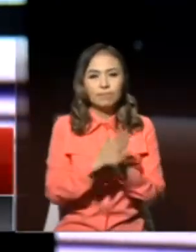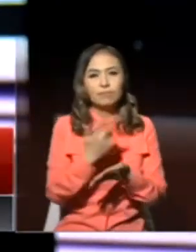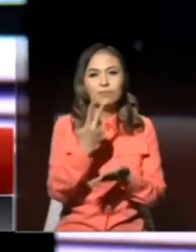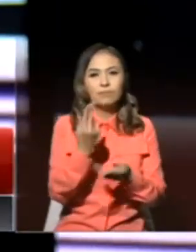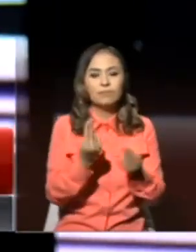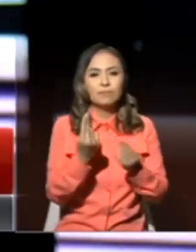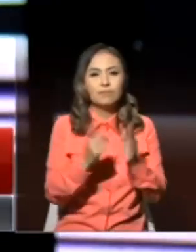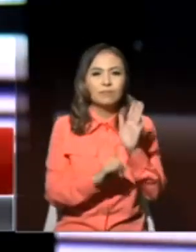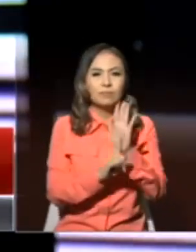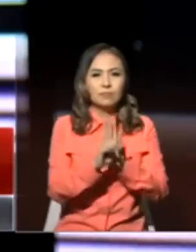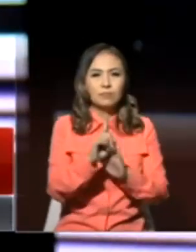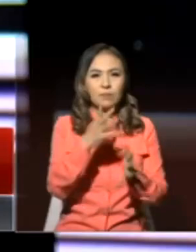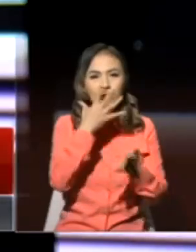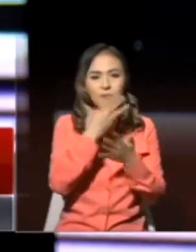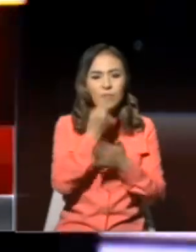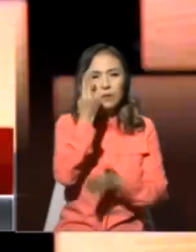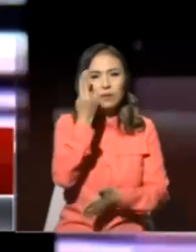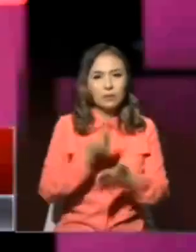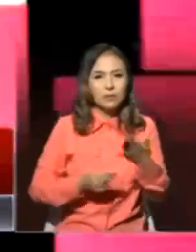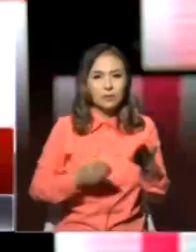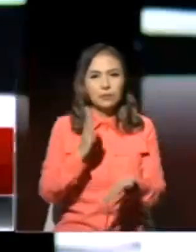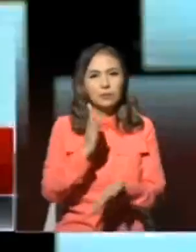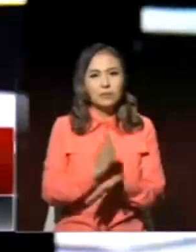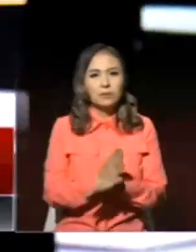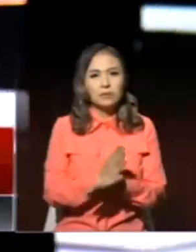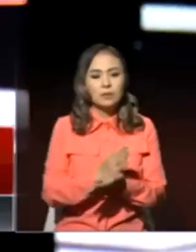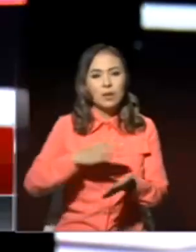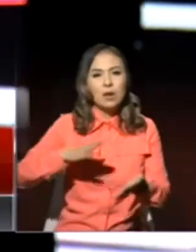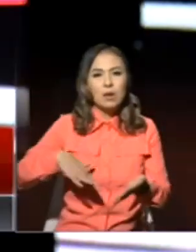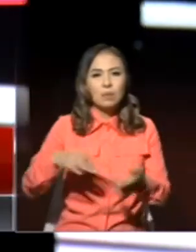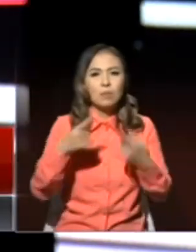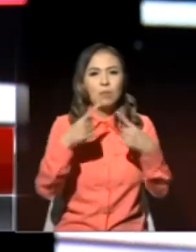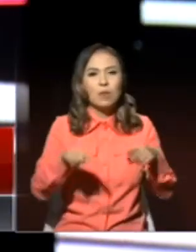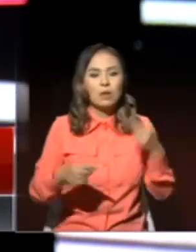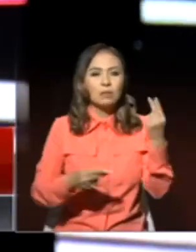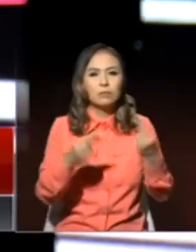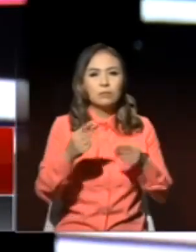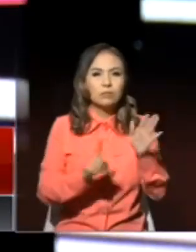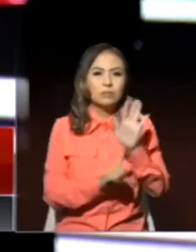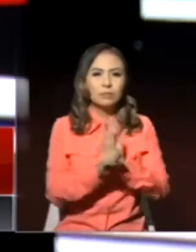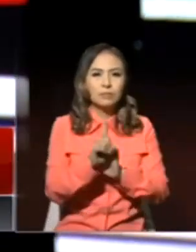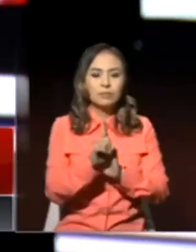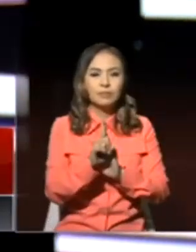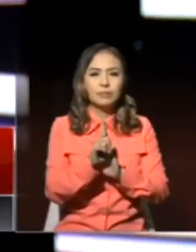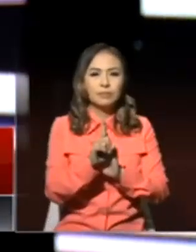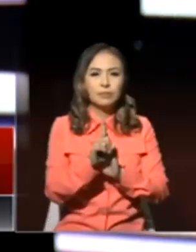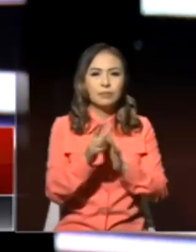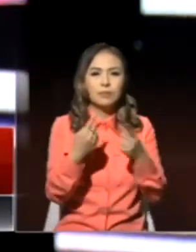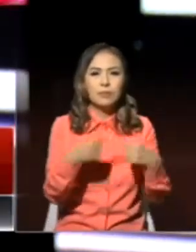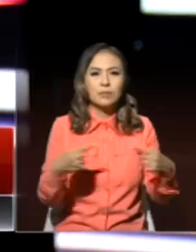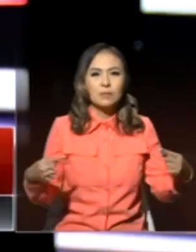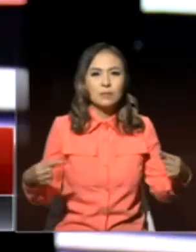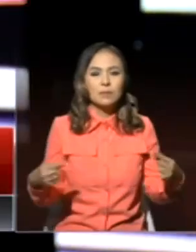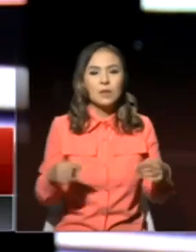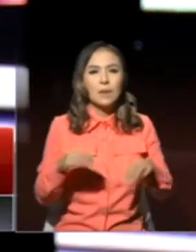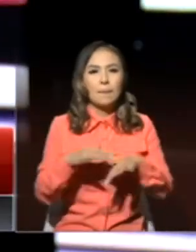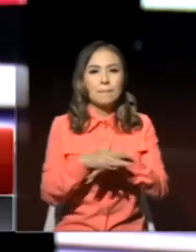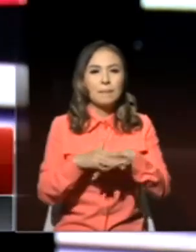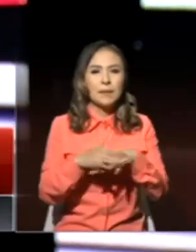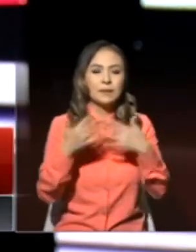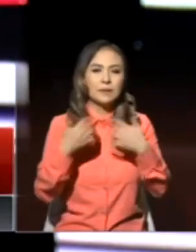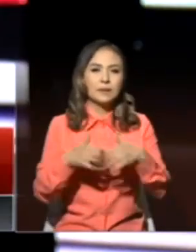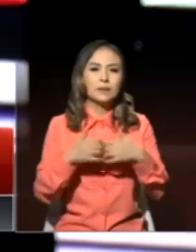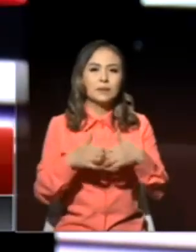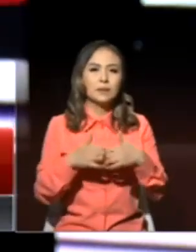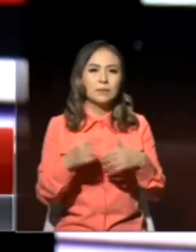бастап бүкіл ойынды ұтылады, аз сумадан бастайды да. Одан басқа да ойынның түрлерінен көшеді осы нелердің. Бұл бәрі математикалық есеппен келеді